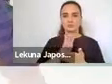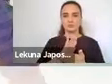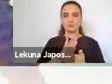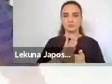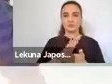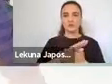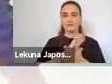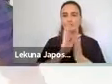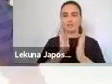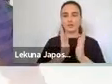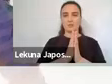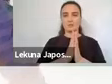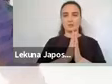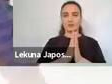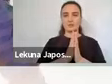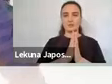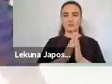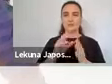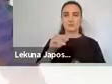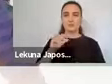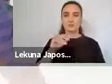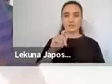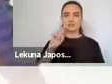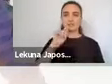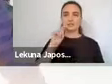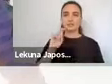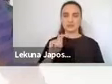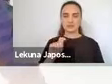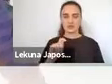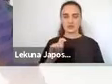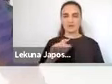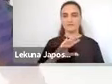აი ყველაფერი აბსოლუტად მარილი, წიწაკა,